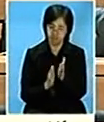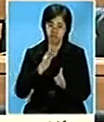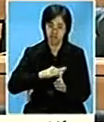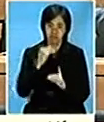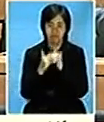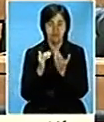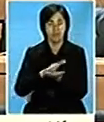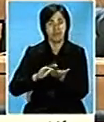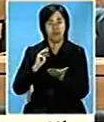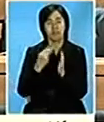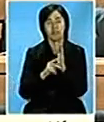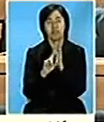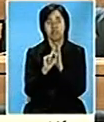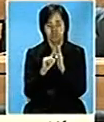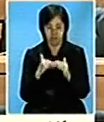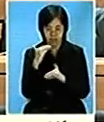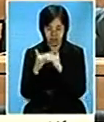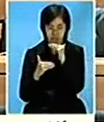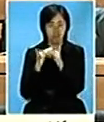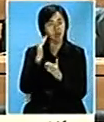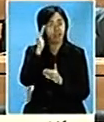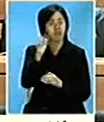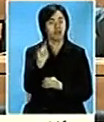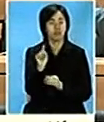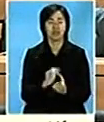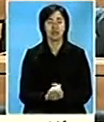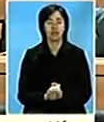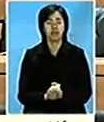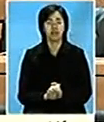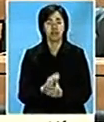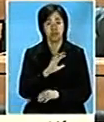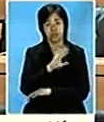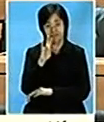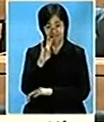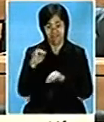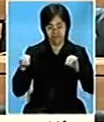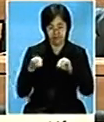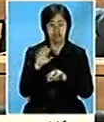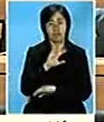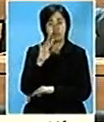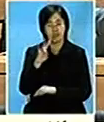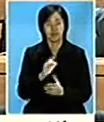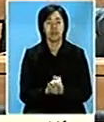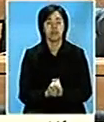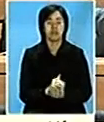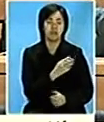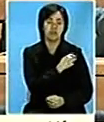ขอนแก่นให้มีความก้าวหน้าอย่างไรรวมทั้งวันที่7ที่จะถึงนี้ท่านเอกอัครราช